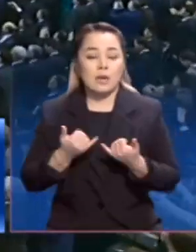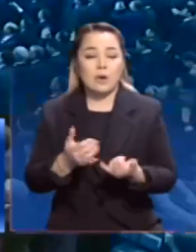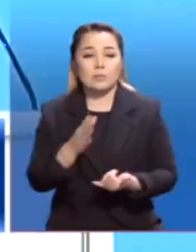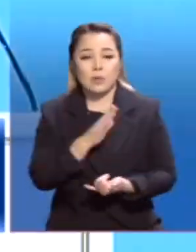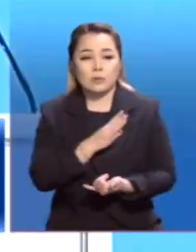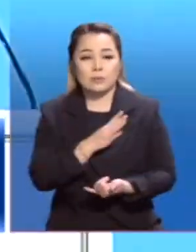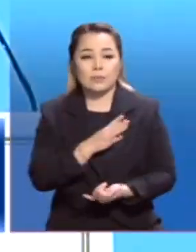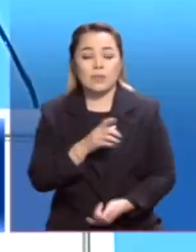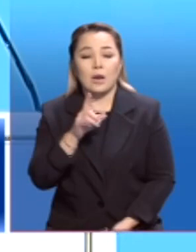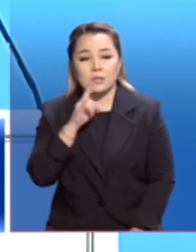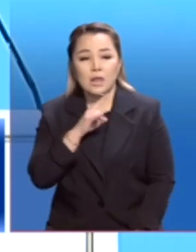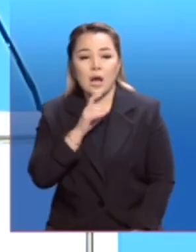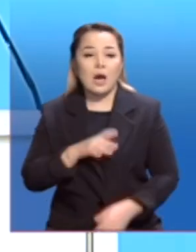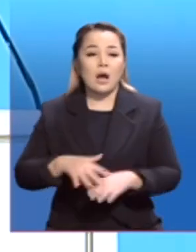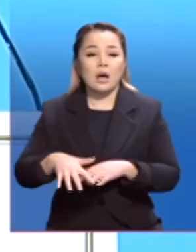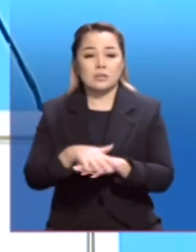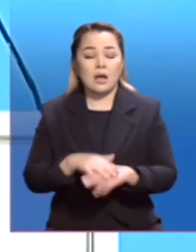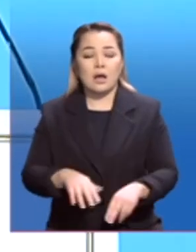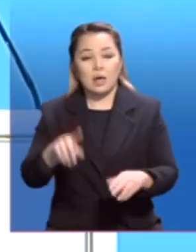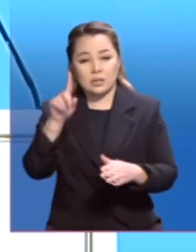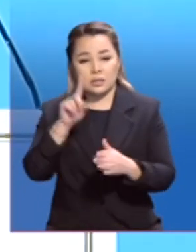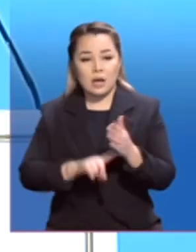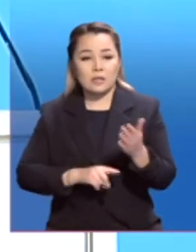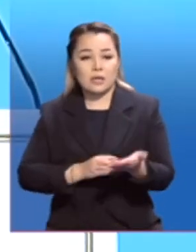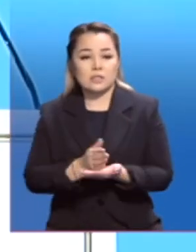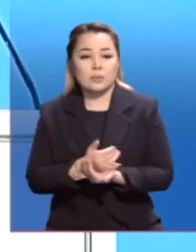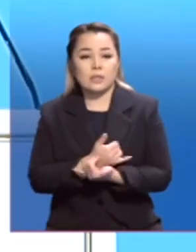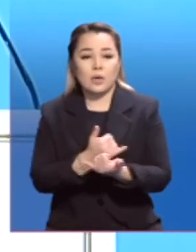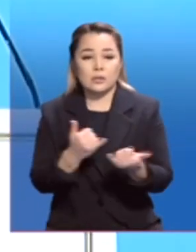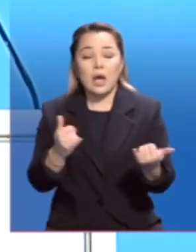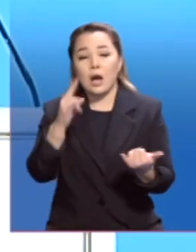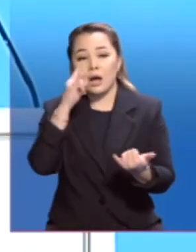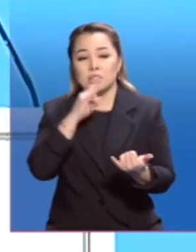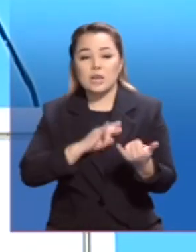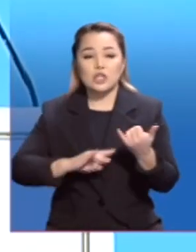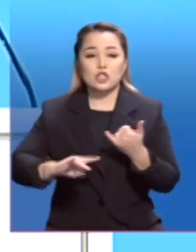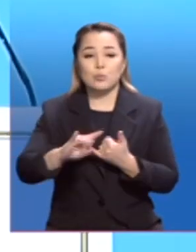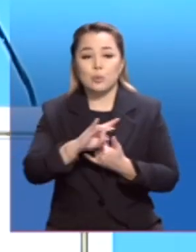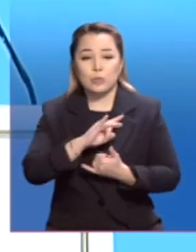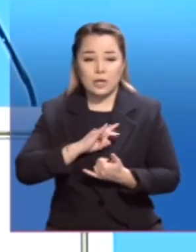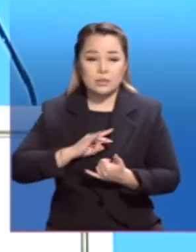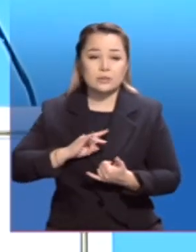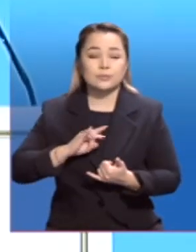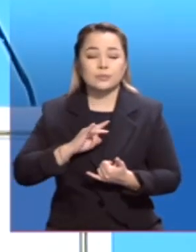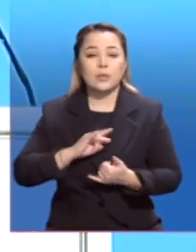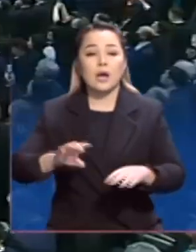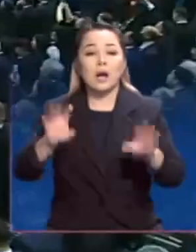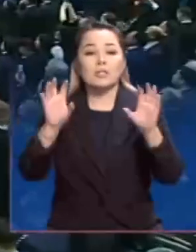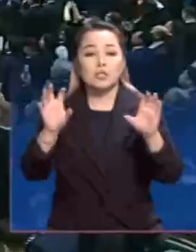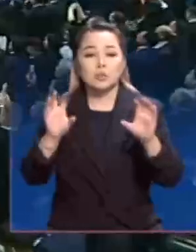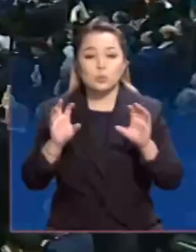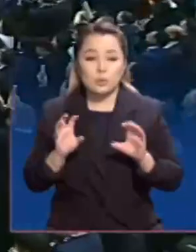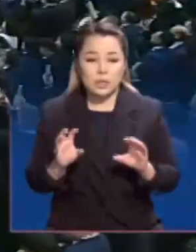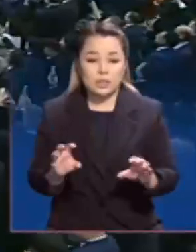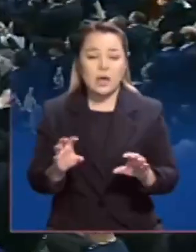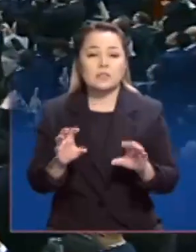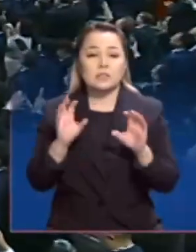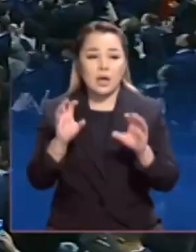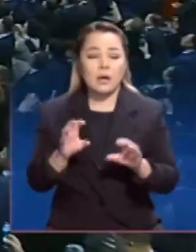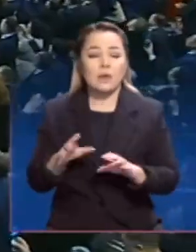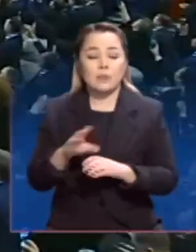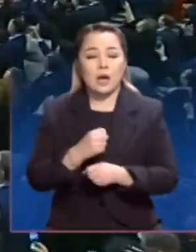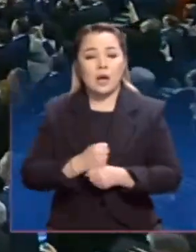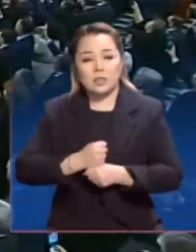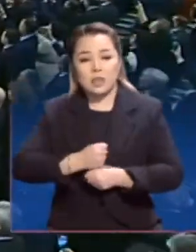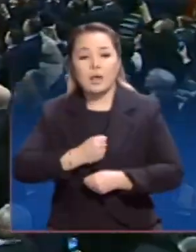халқына адал қызмет етуге, Қазақстан республикасының конституциясы мен заңдарын